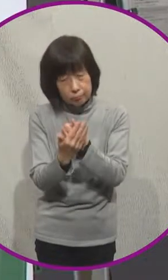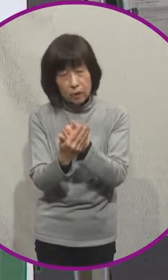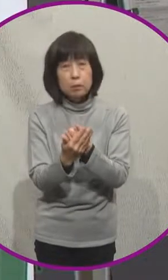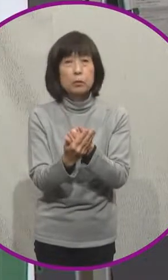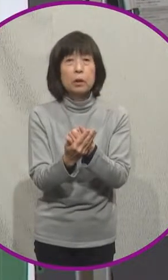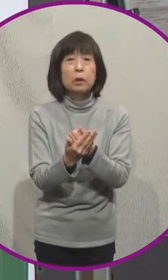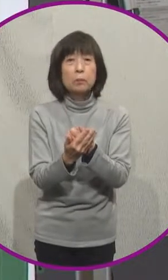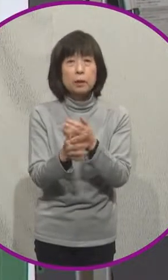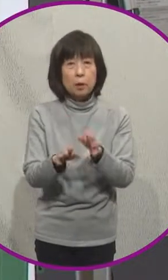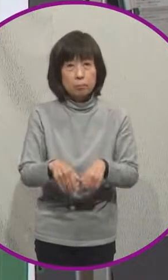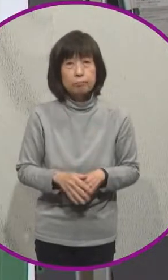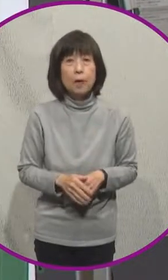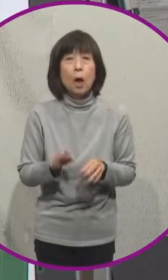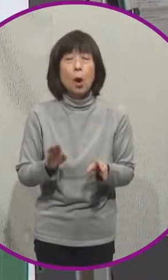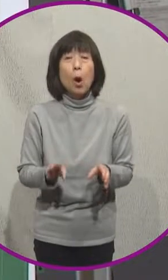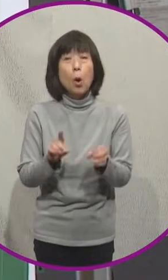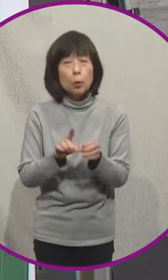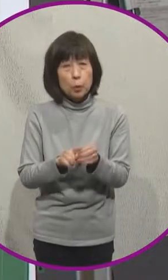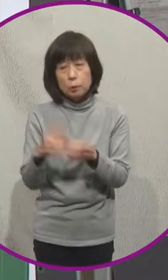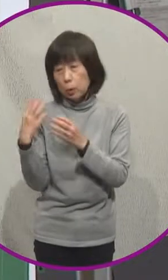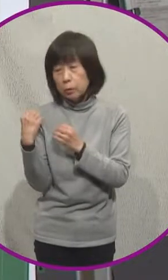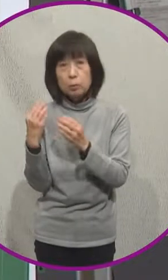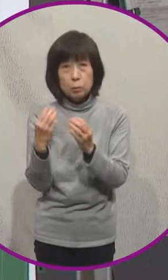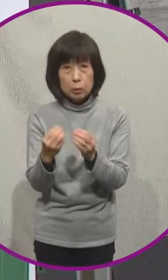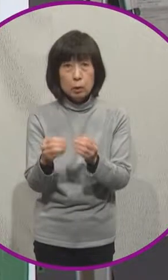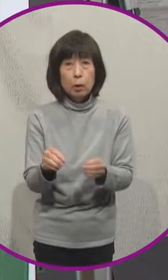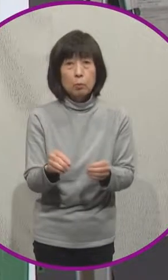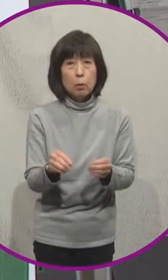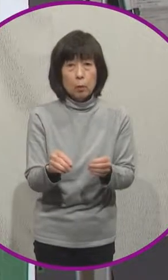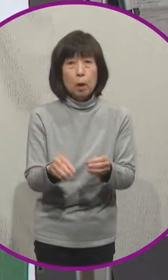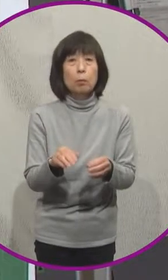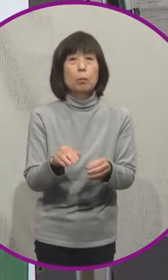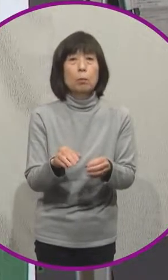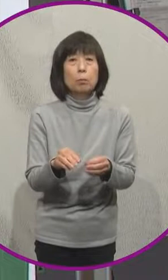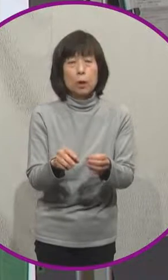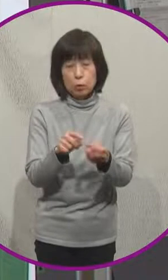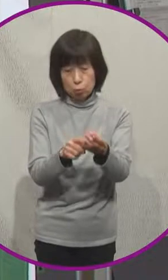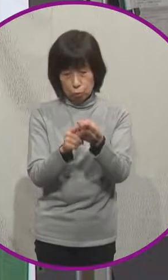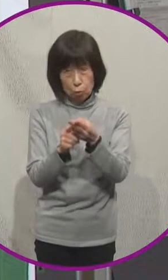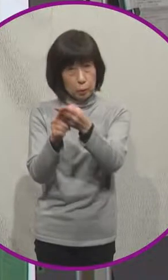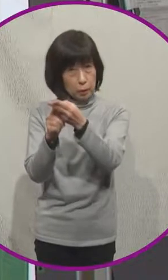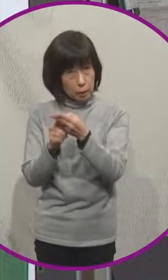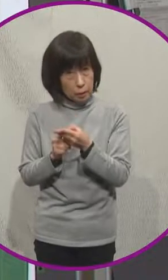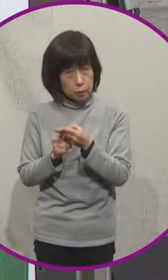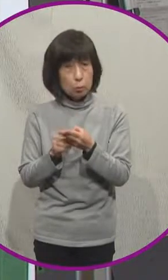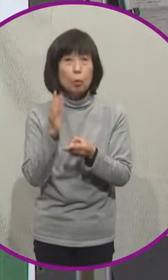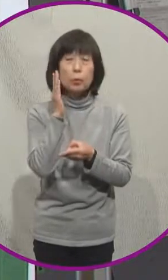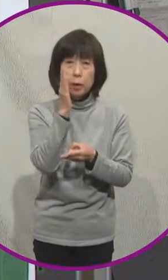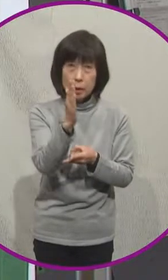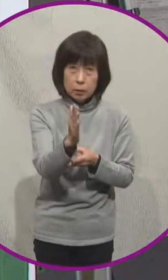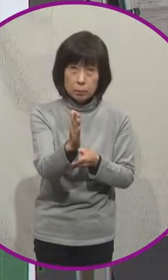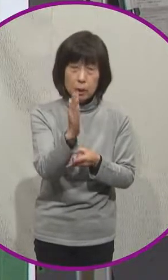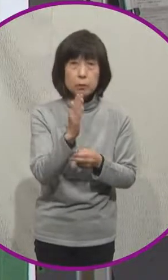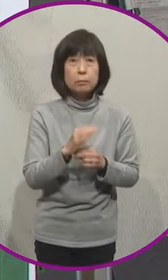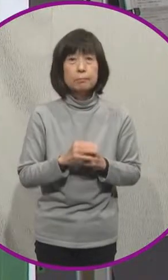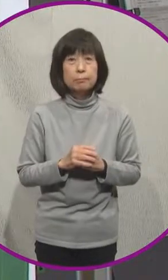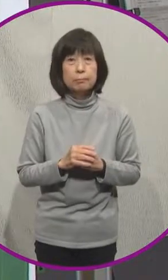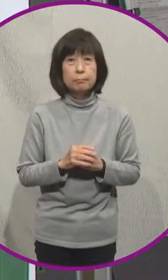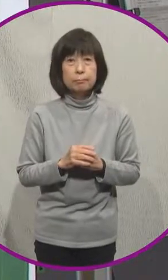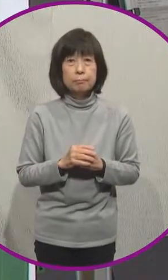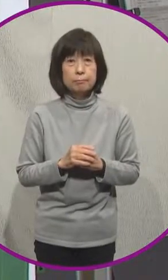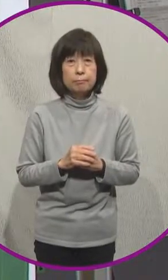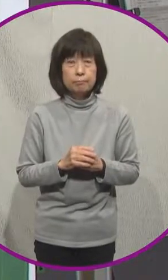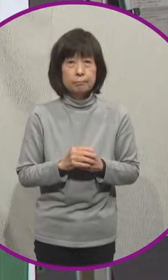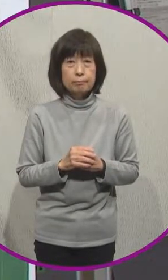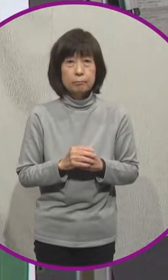た今年も引き続き皆さんの安全のため郵送で提出していただくことを原則といたしますのでご